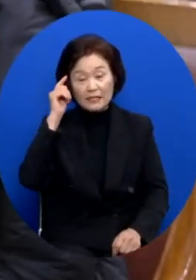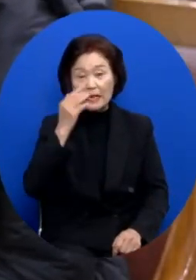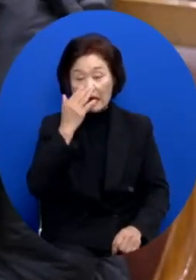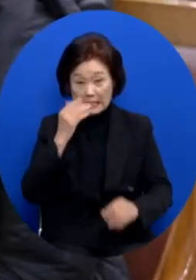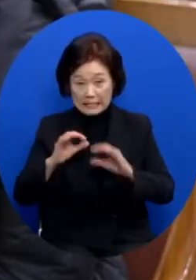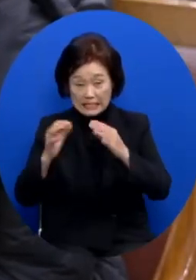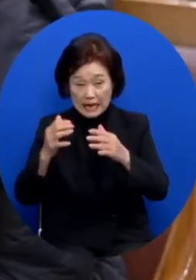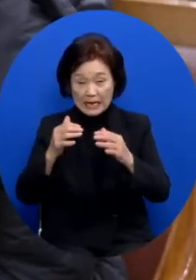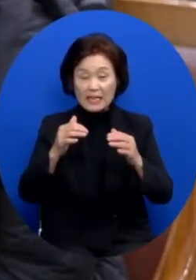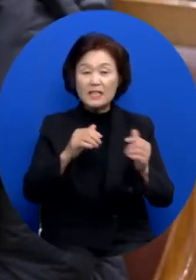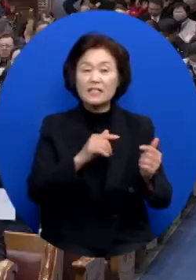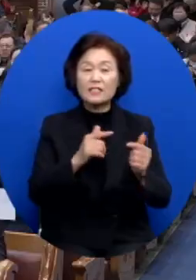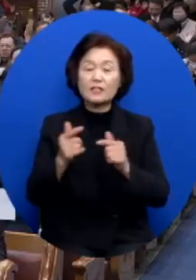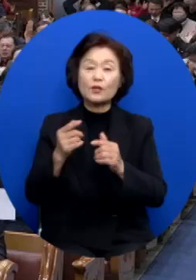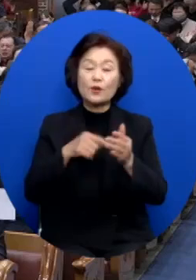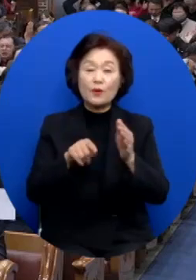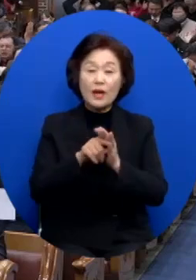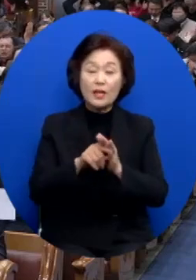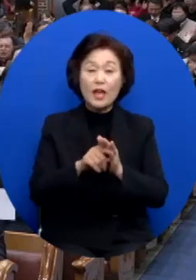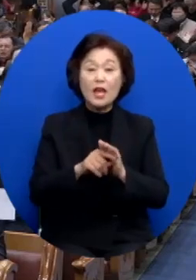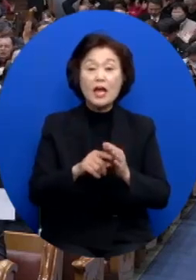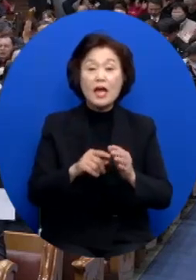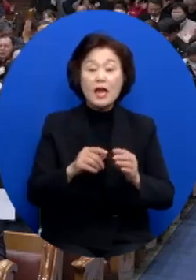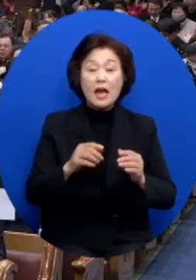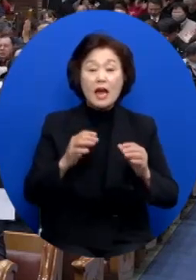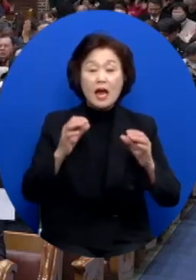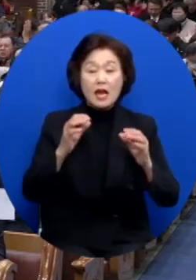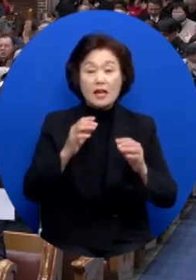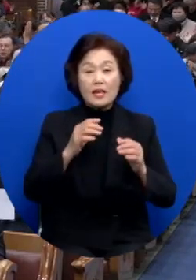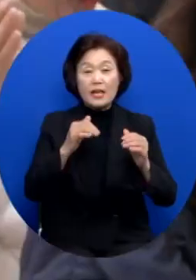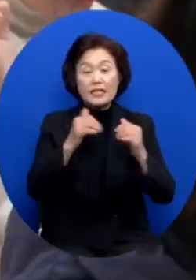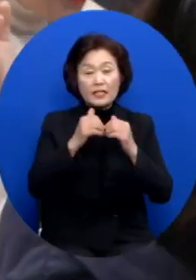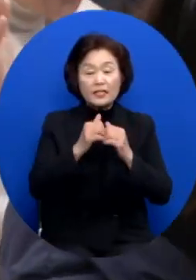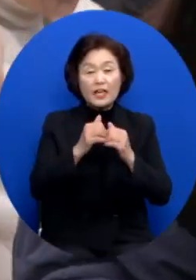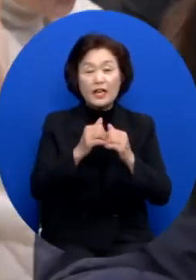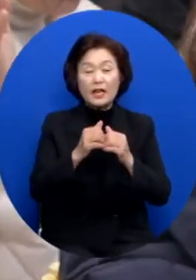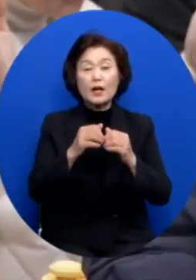위한 호소 메시지와 중동과 남북 평화를 위한 합심 기도 시간으로 드려졌습니다.